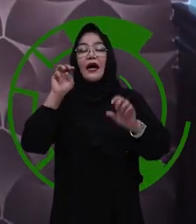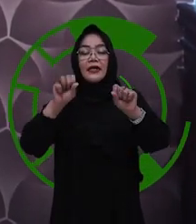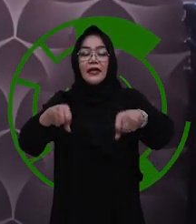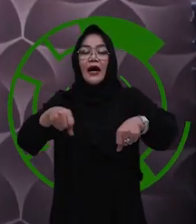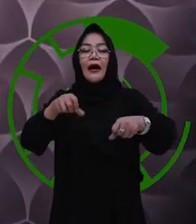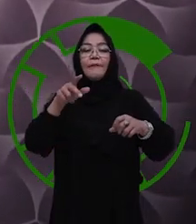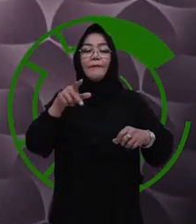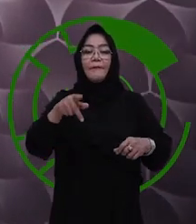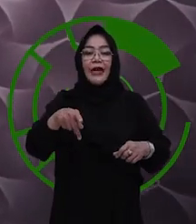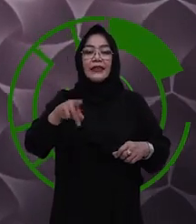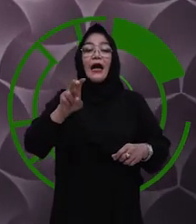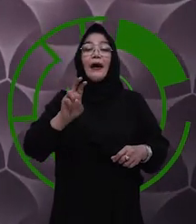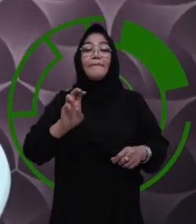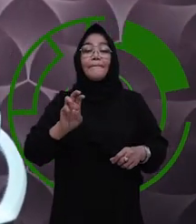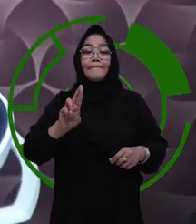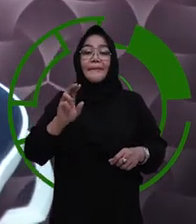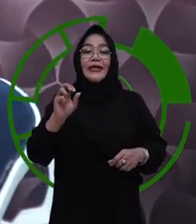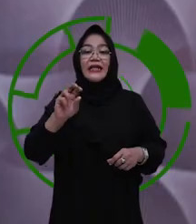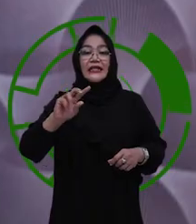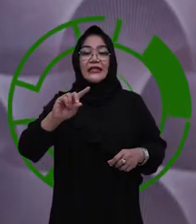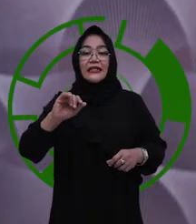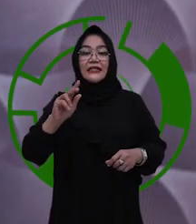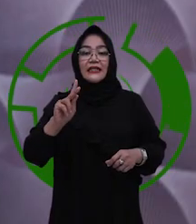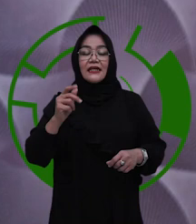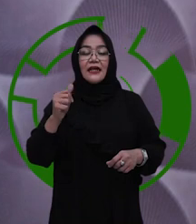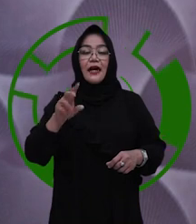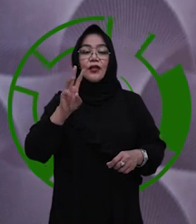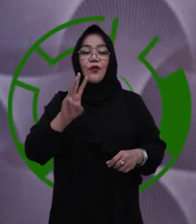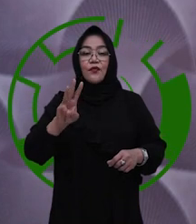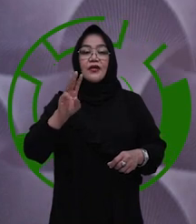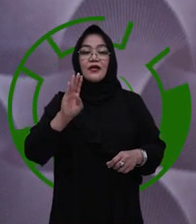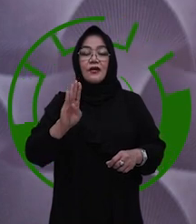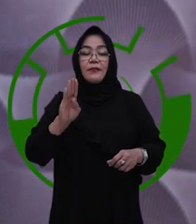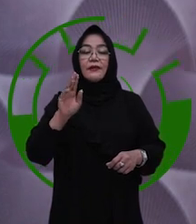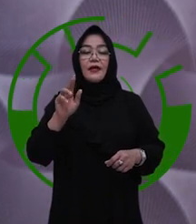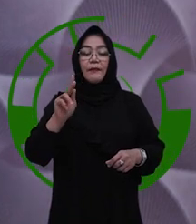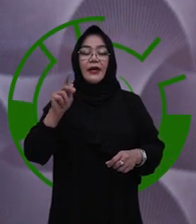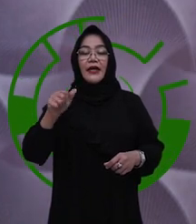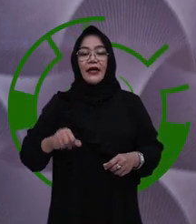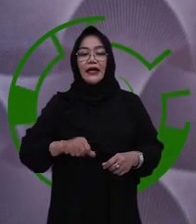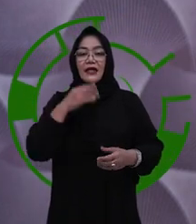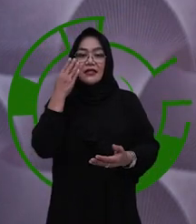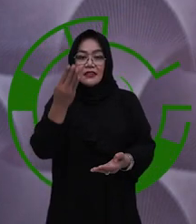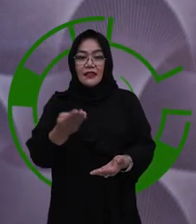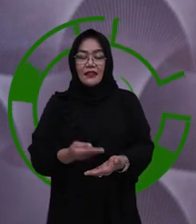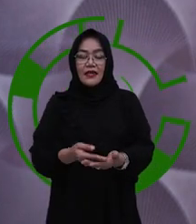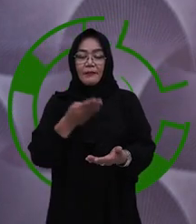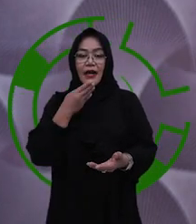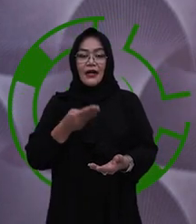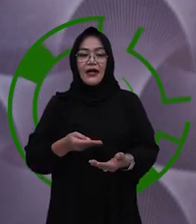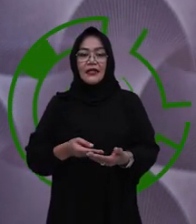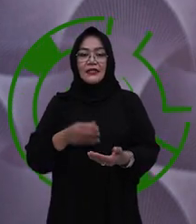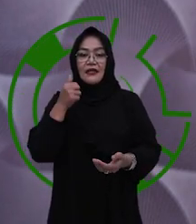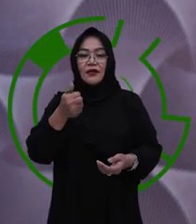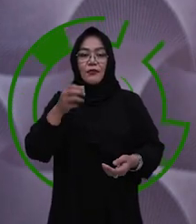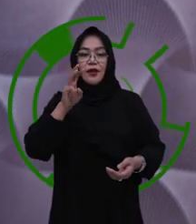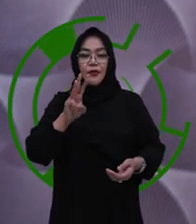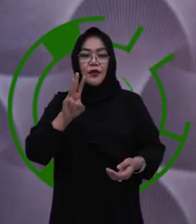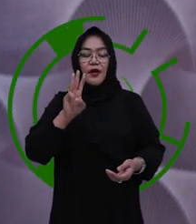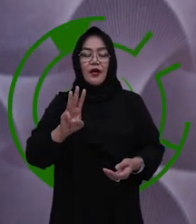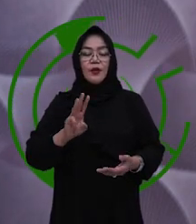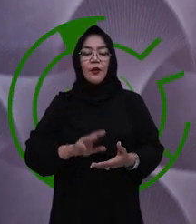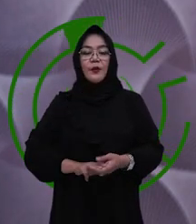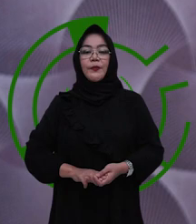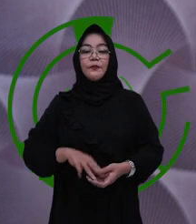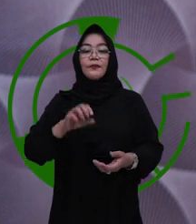mendapatkan predikat WBBM. Terima kasih. Wassalamualaikum warahmatullahi wabarakatuh. Shalom, Om